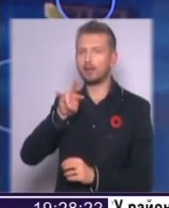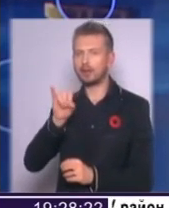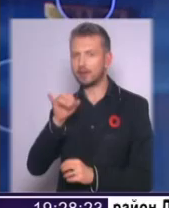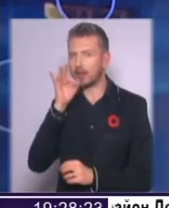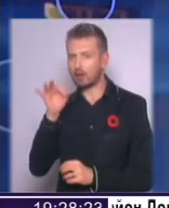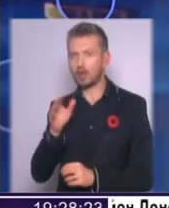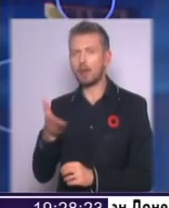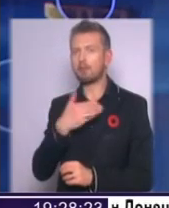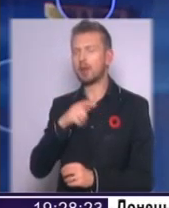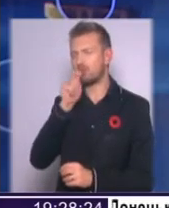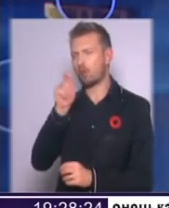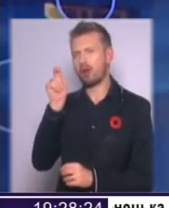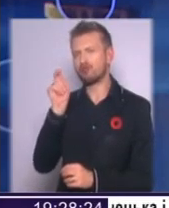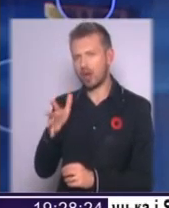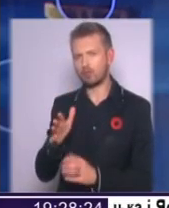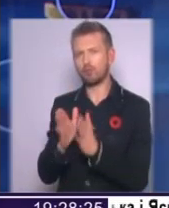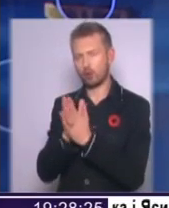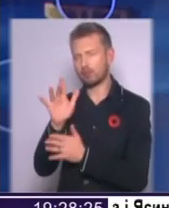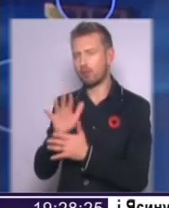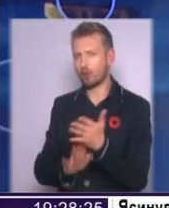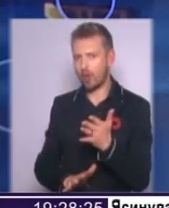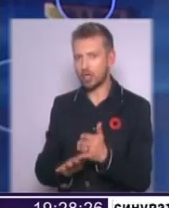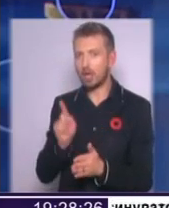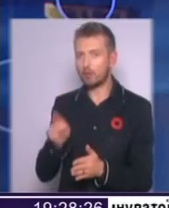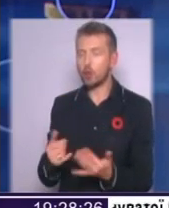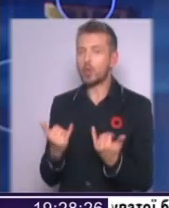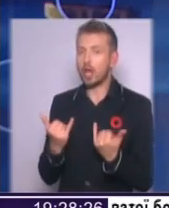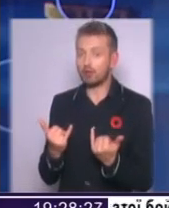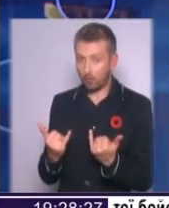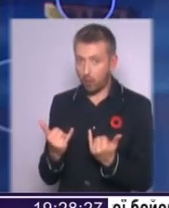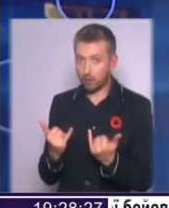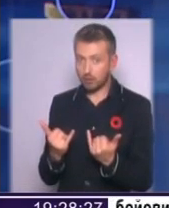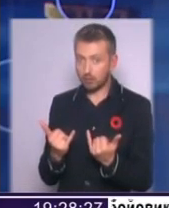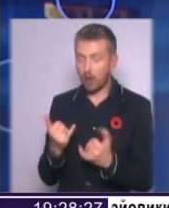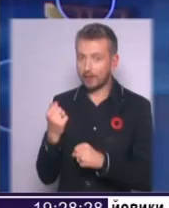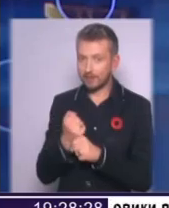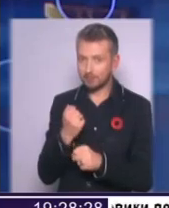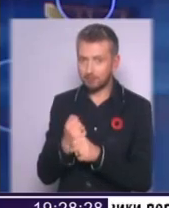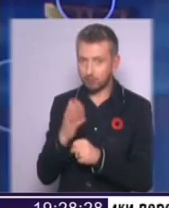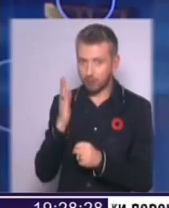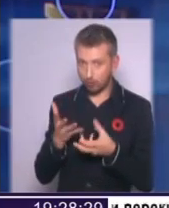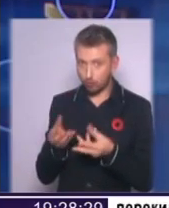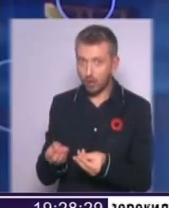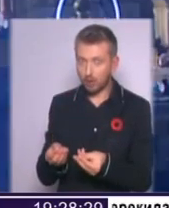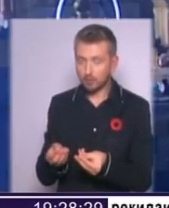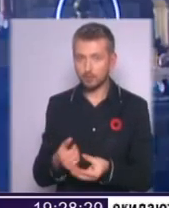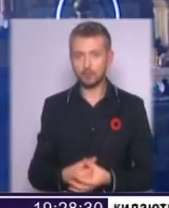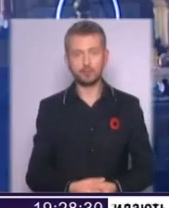ми пробачаємо і просимо пробачення, воно на сьогодні спрацює, якщо, ну, так висловлюватися? Прошу.